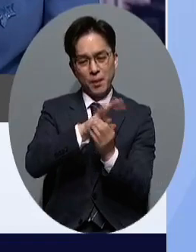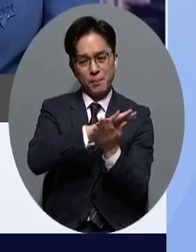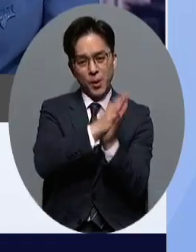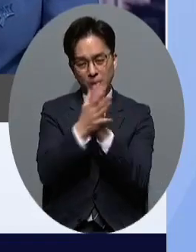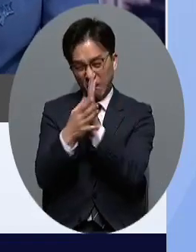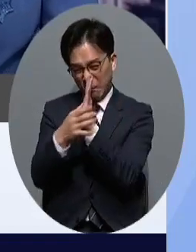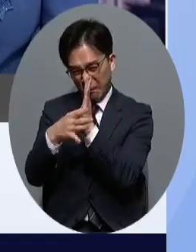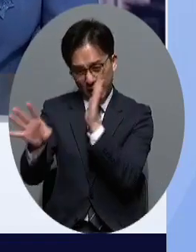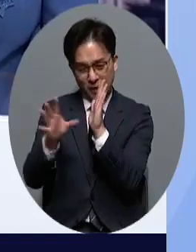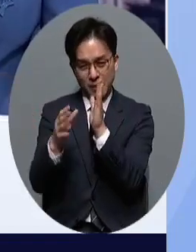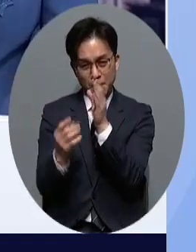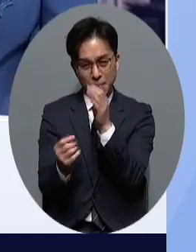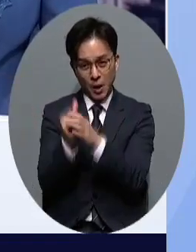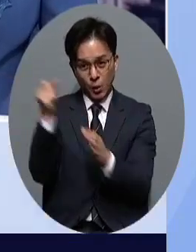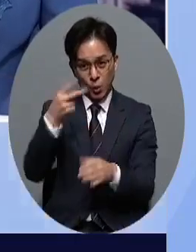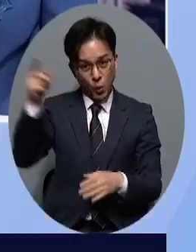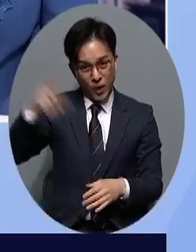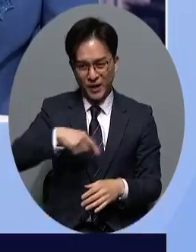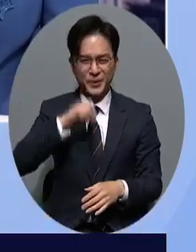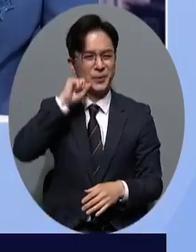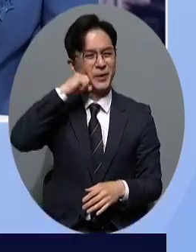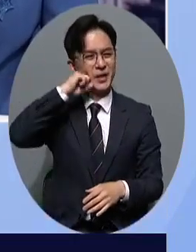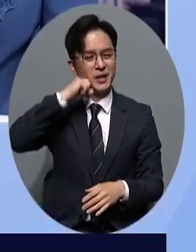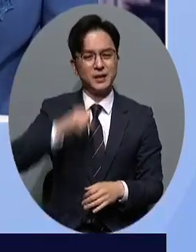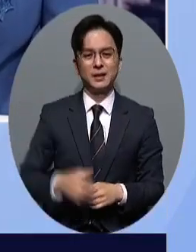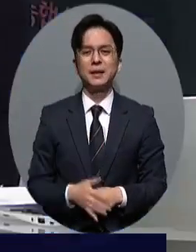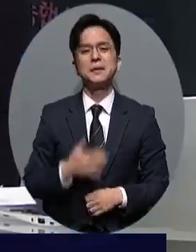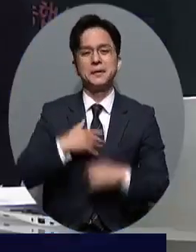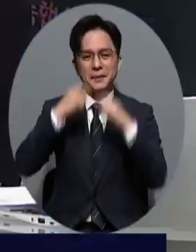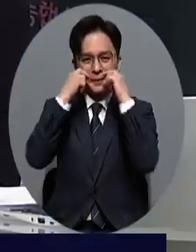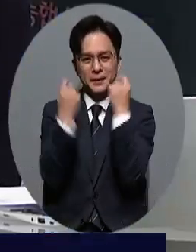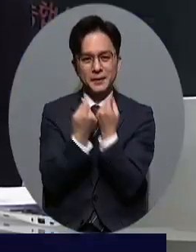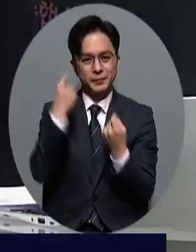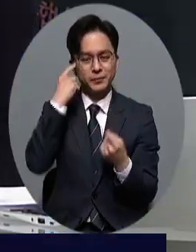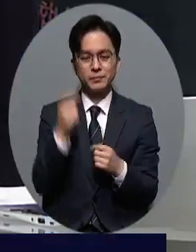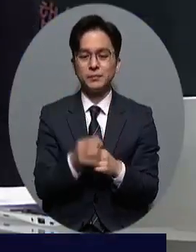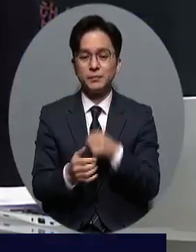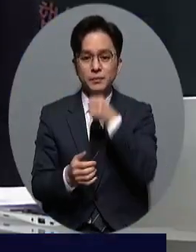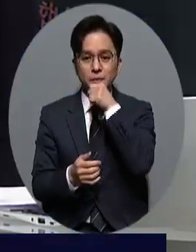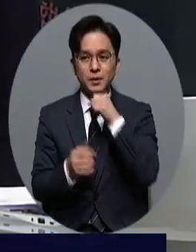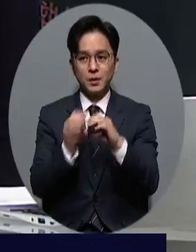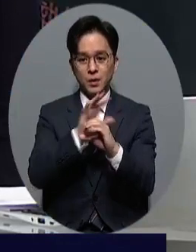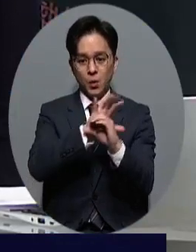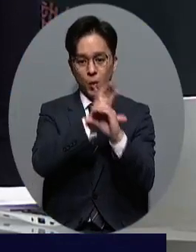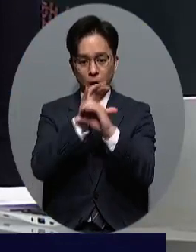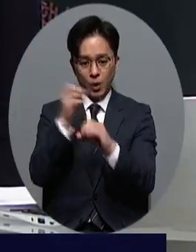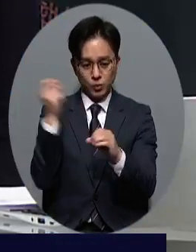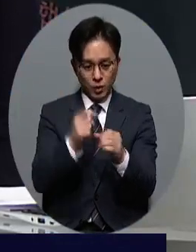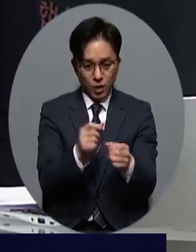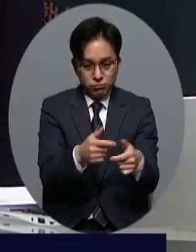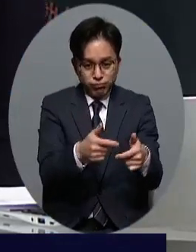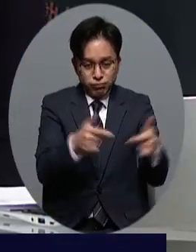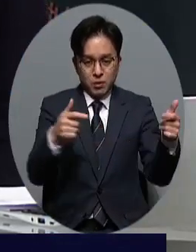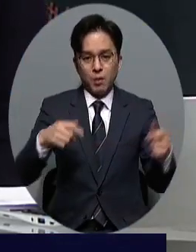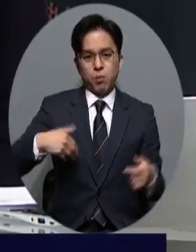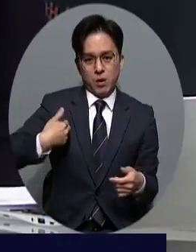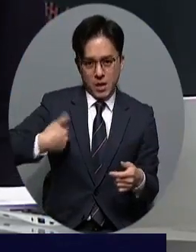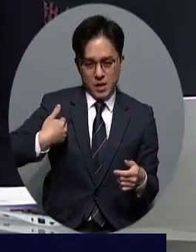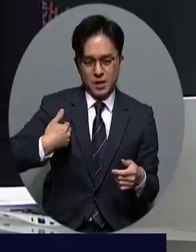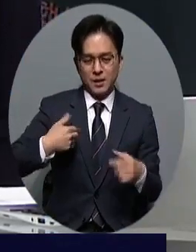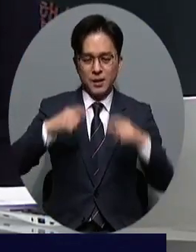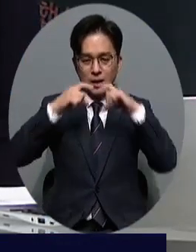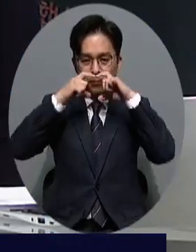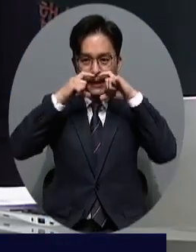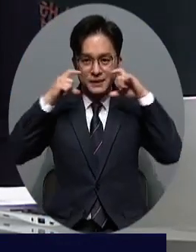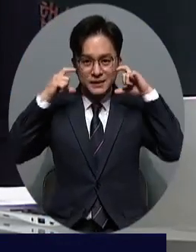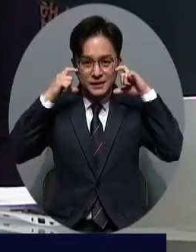않을 거라고 예상합니다. 네. 뭐 그래도 이제 코로나가 이제 다시 또 유행을 할 수 있으니까 실외 마스크를 해제를 한